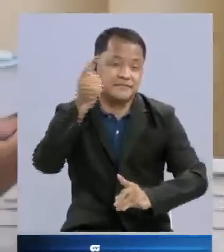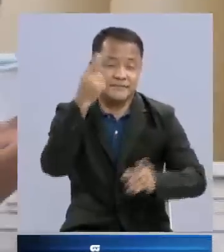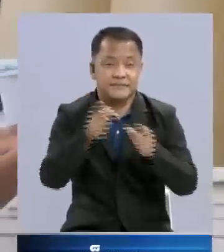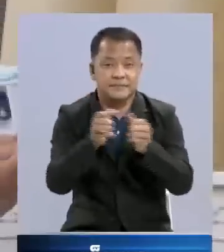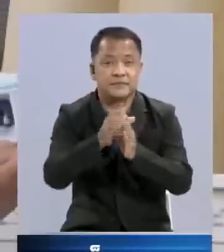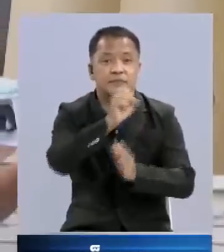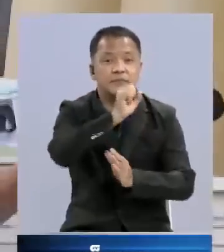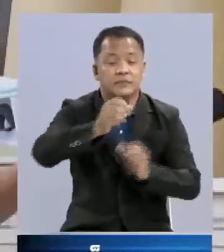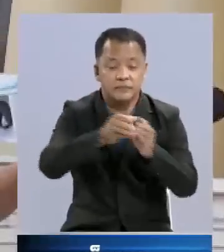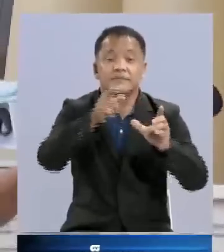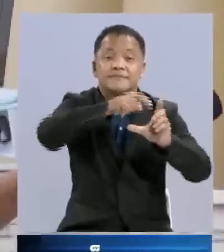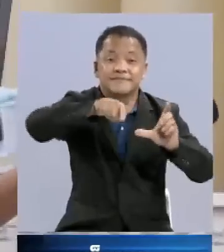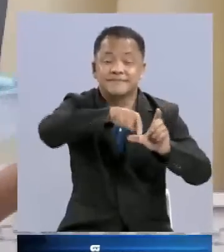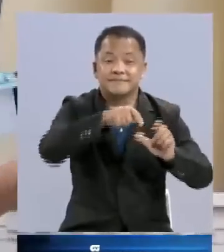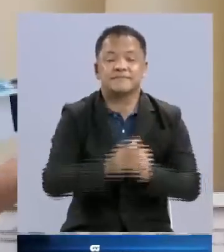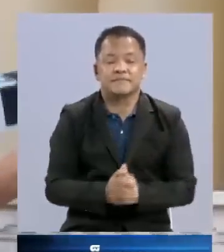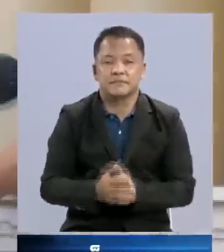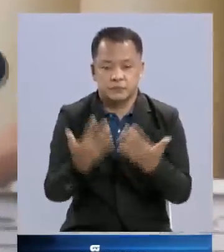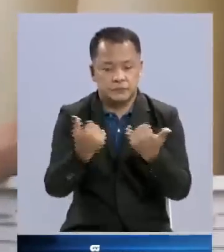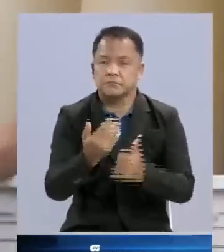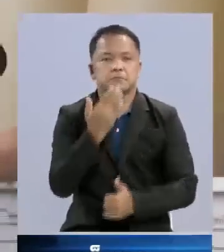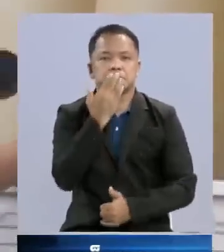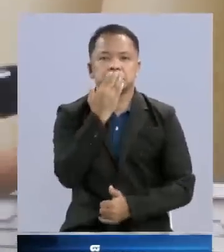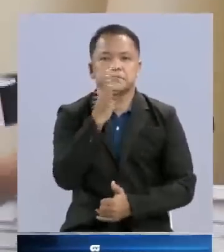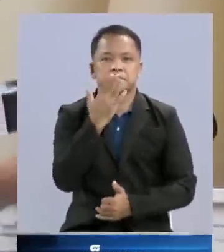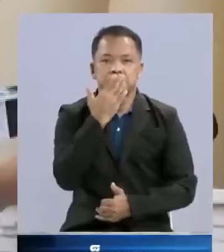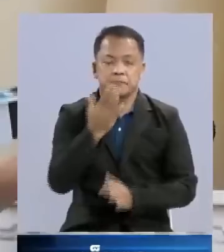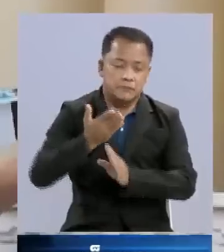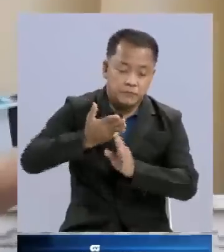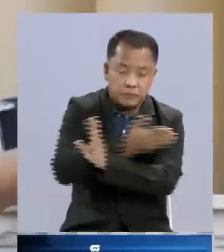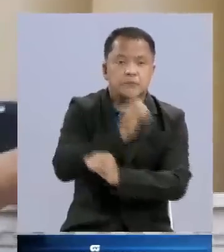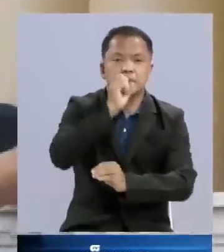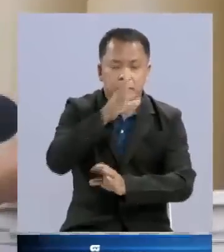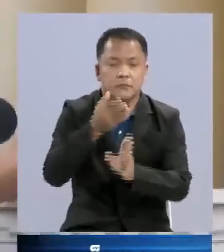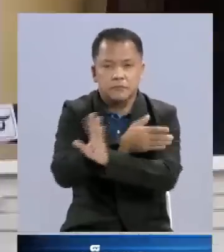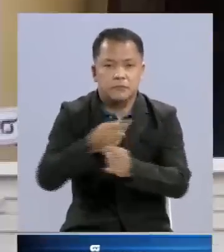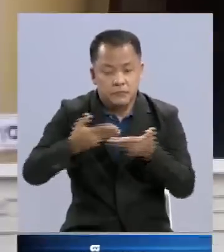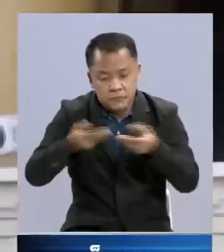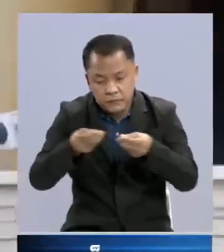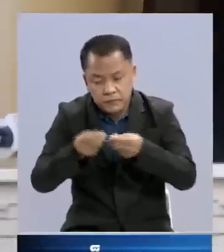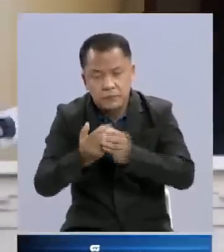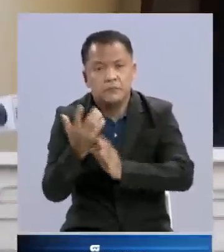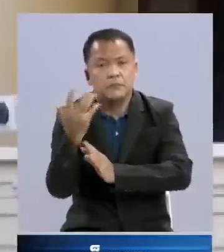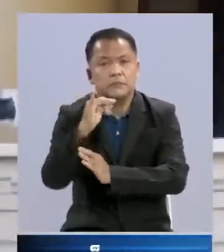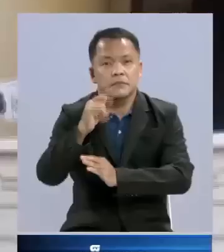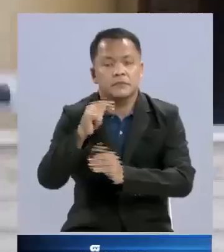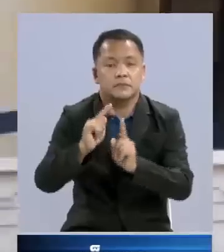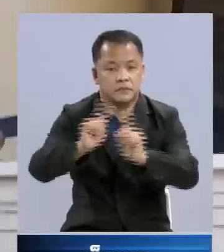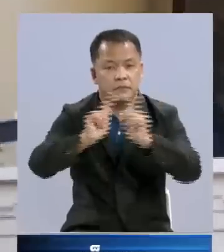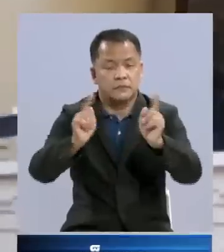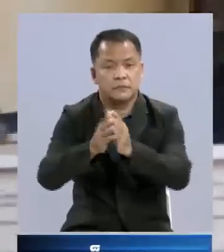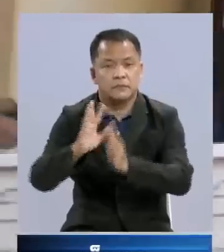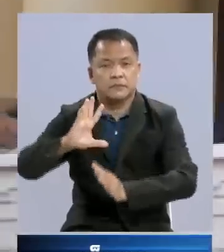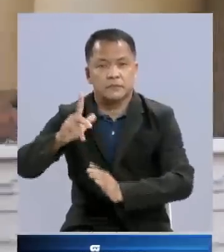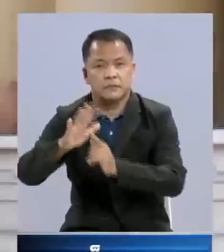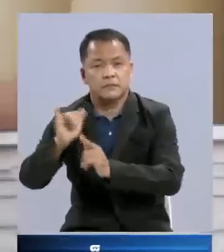ของว่าที่ส.ส.จากพรรคก้าวไกลไห ม รอบนี้ก็ไม่ตอบก่อนหน้านี้ก็บอกไปถึงว่าการถือหุ้นของคุณพิธาคนละกรณีกับของคุณชาญ